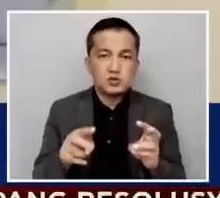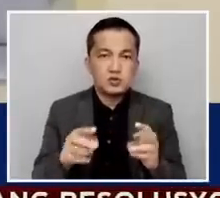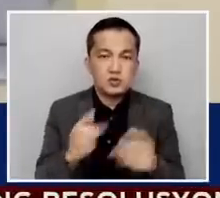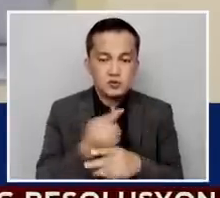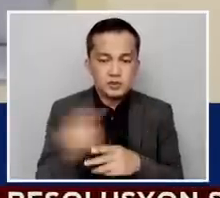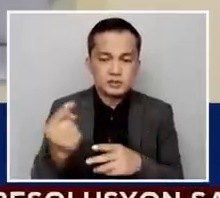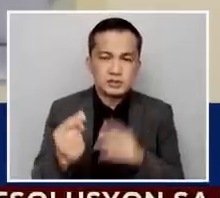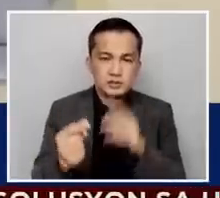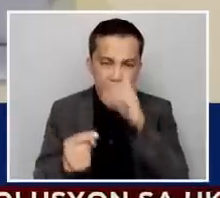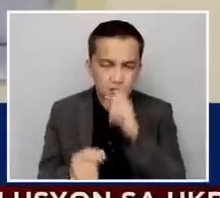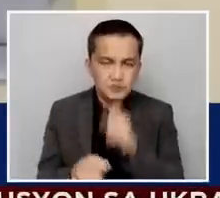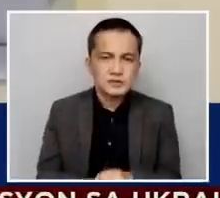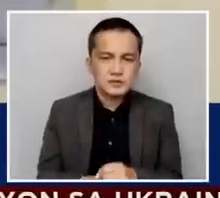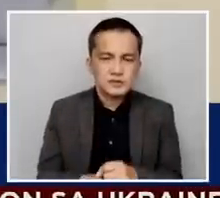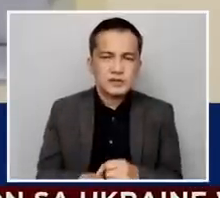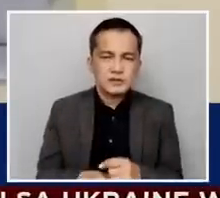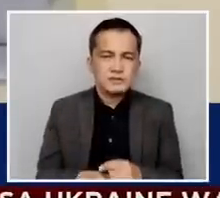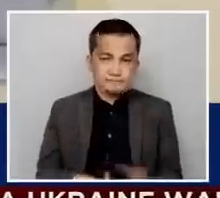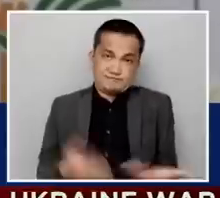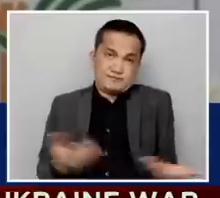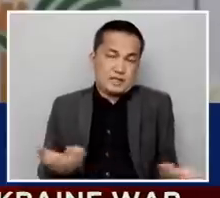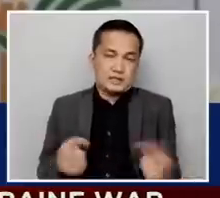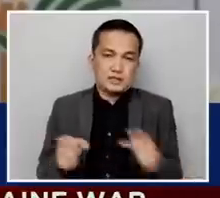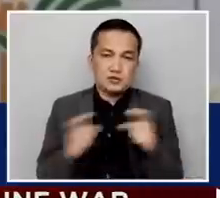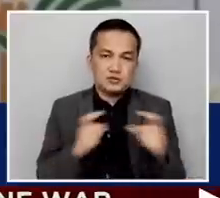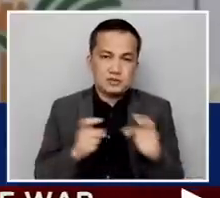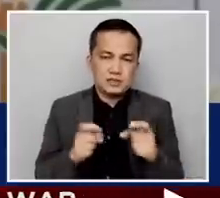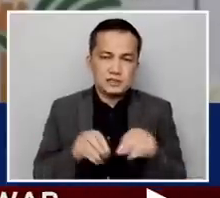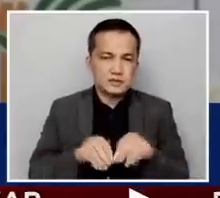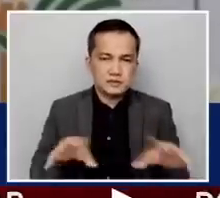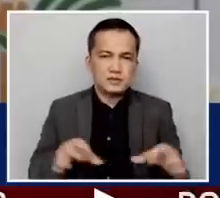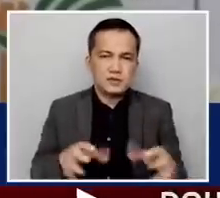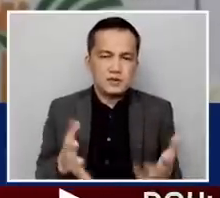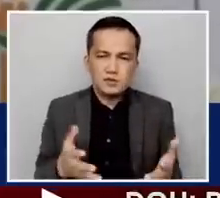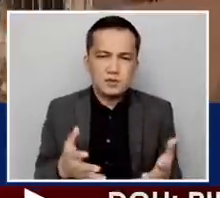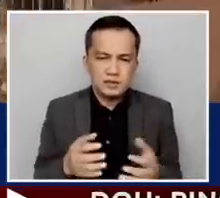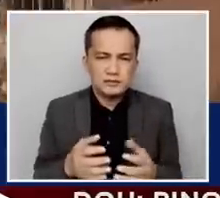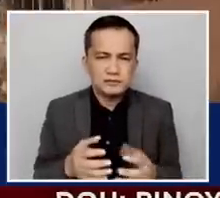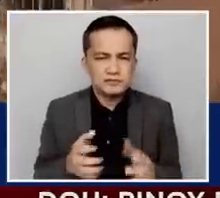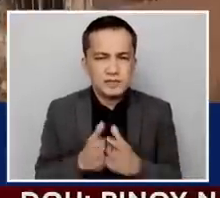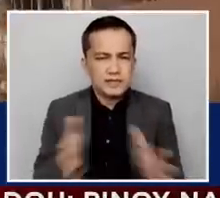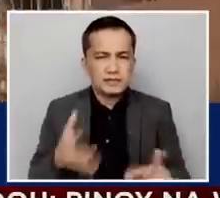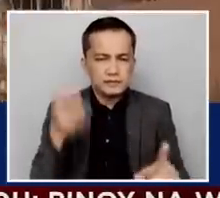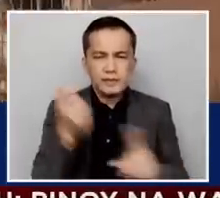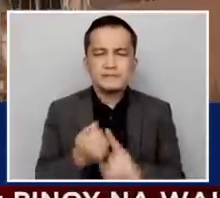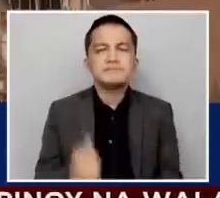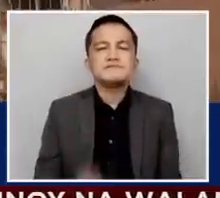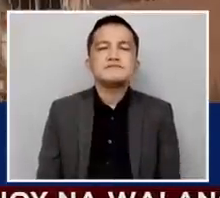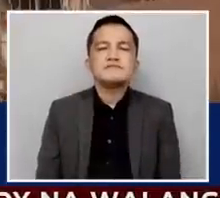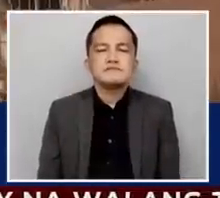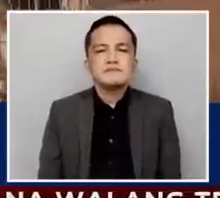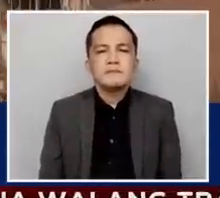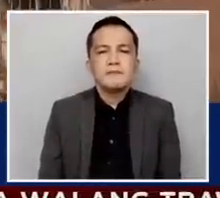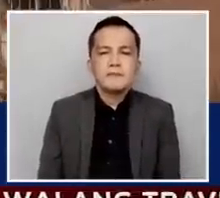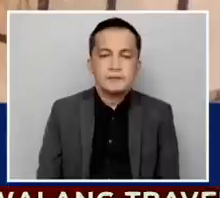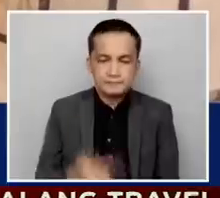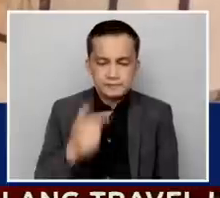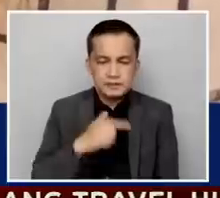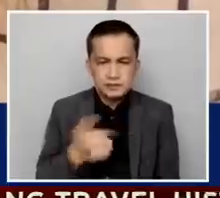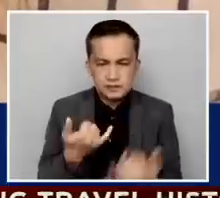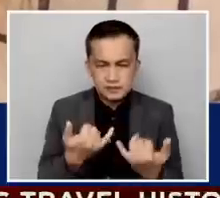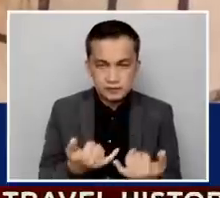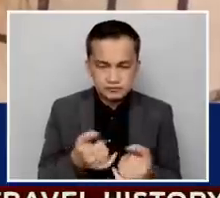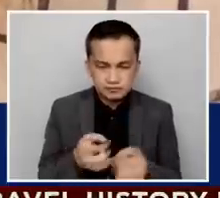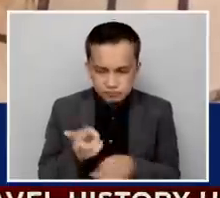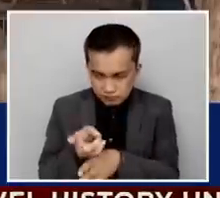So at saka na-contain naman natin na yung infection. Wala po, walang significant effect po ito. Sa ngayon, under surveillance at